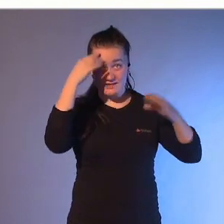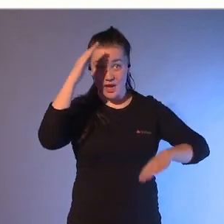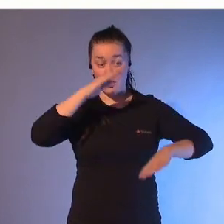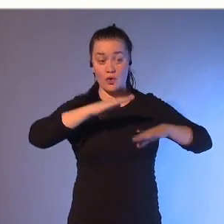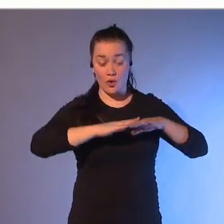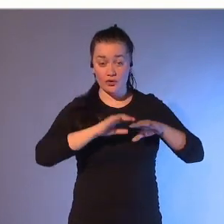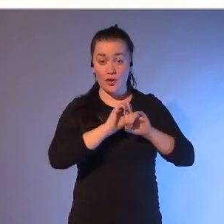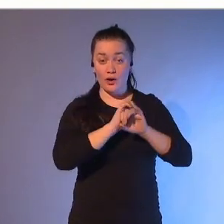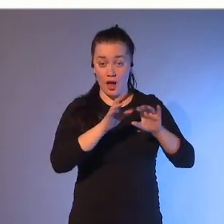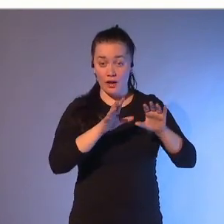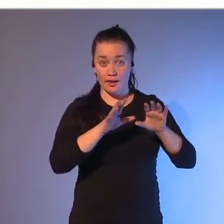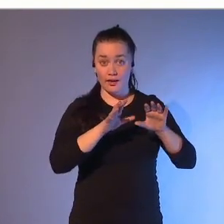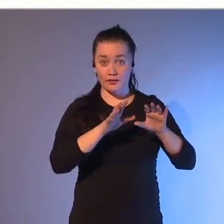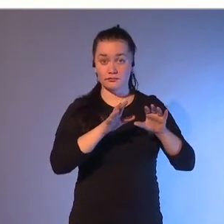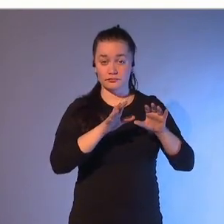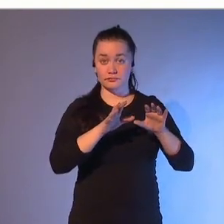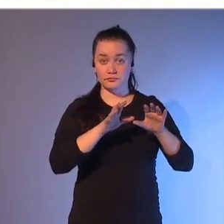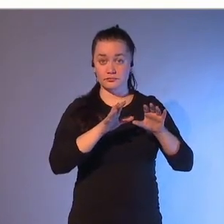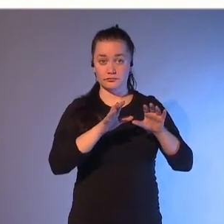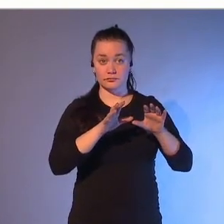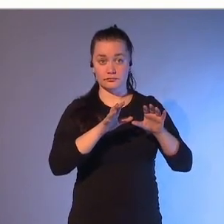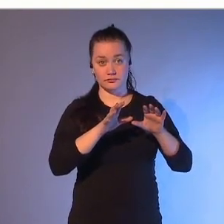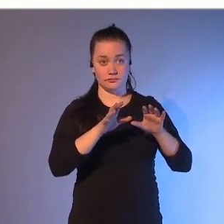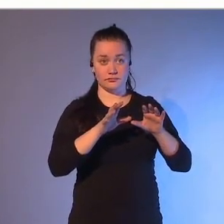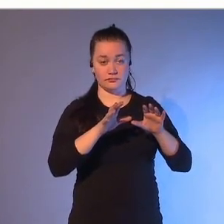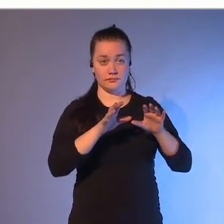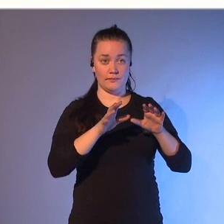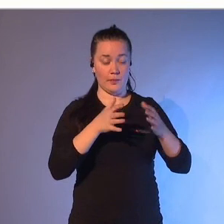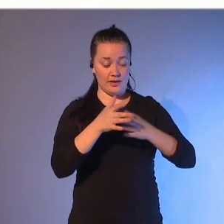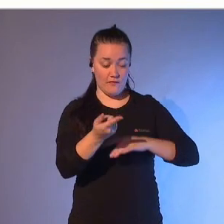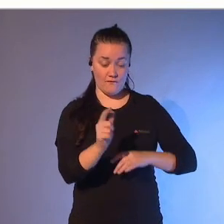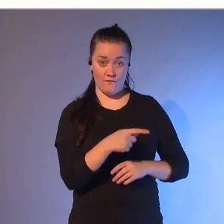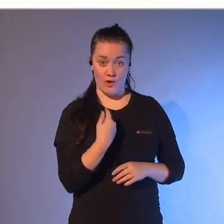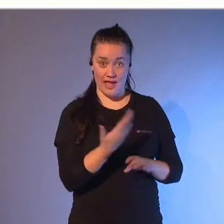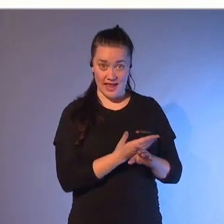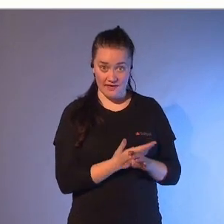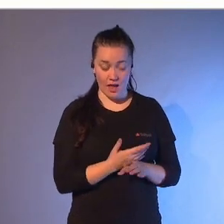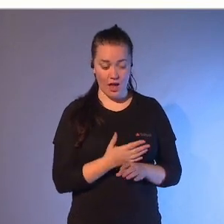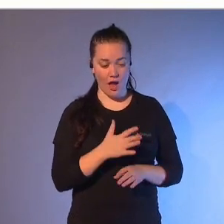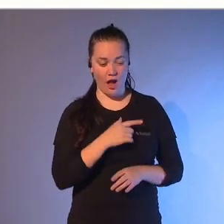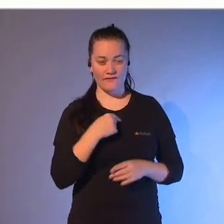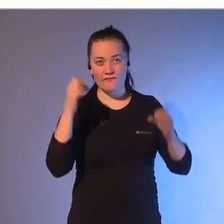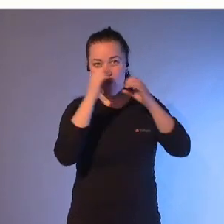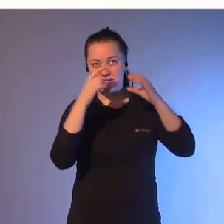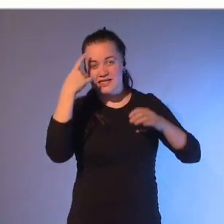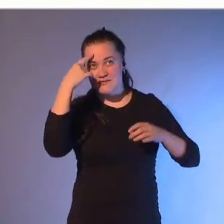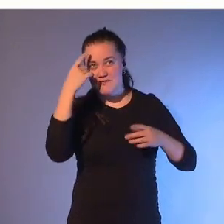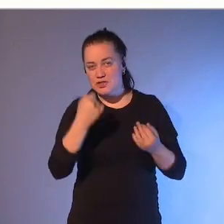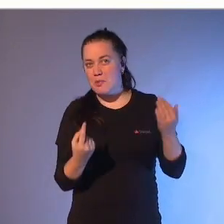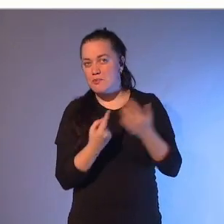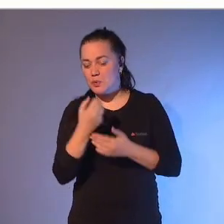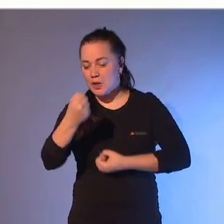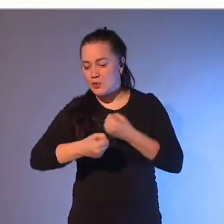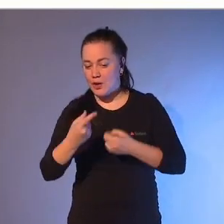om hva som er mulig for våre elever? Har vi forestillingsevne hva som er mulig med de nye digitale